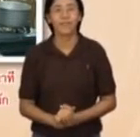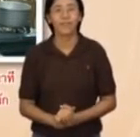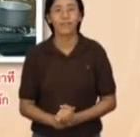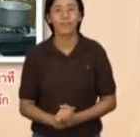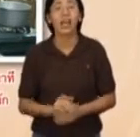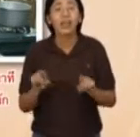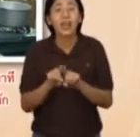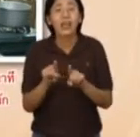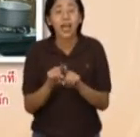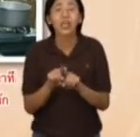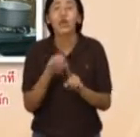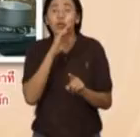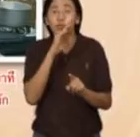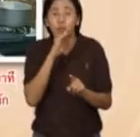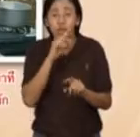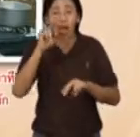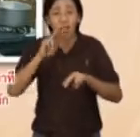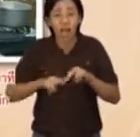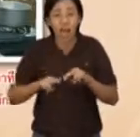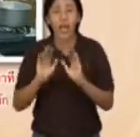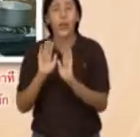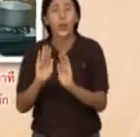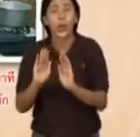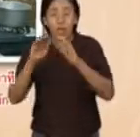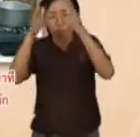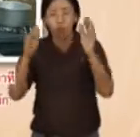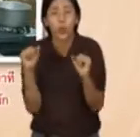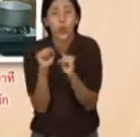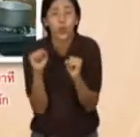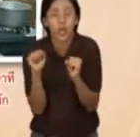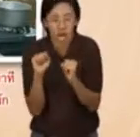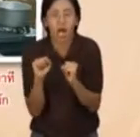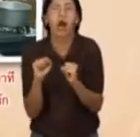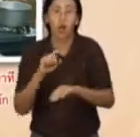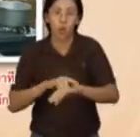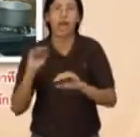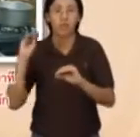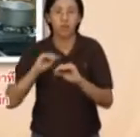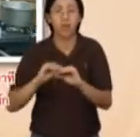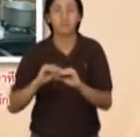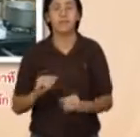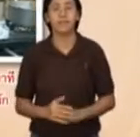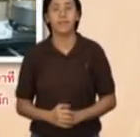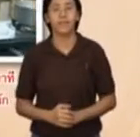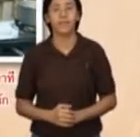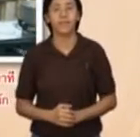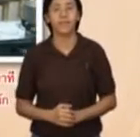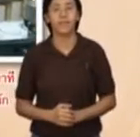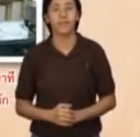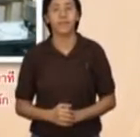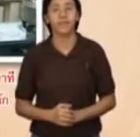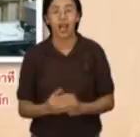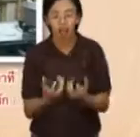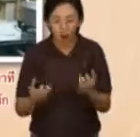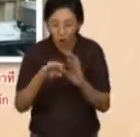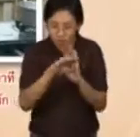ตู้เย็นก็ต้องบวกเวลาไปอีก ครับผมใช่ไข่อยู่ในตู้เย็นนี่ต้องบวกเวลาเข้าไป ค่ะ เดี๋ยวผมขอเครื่องปรุงนิดหนึ่ง เครื่องปรุงได้